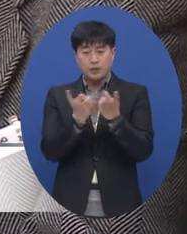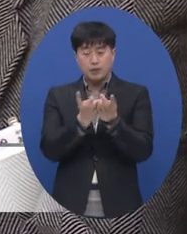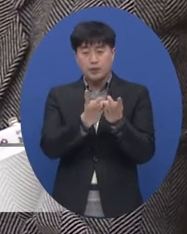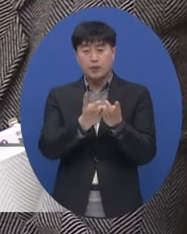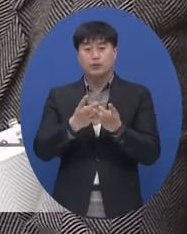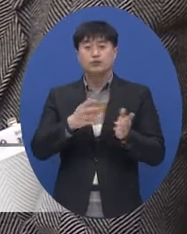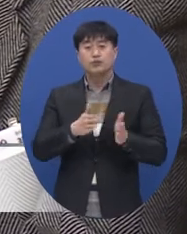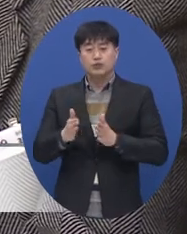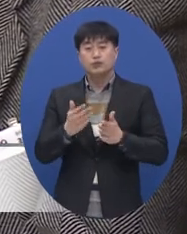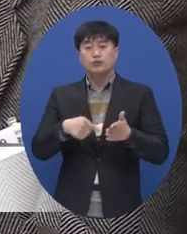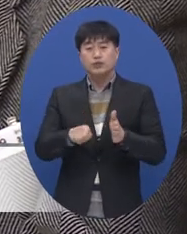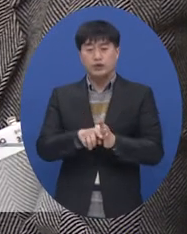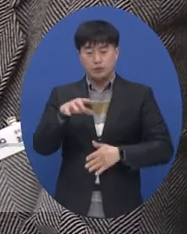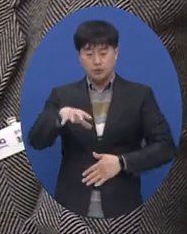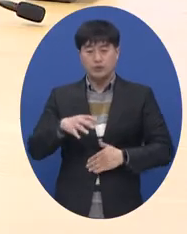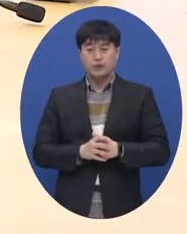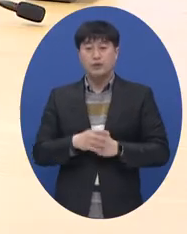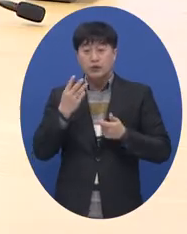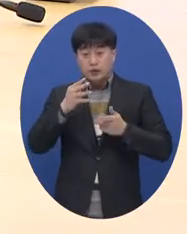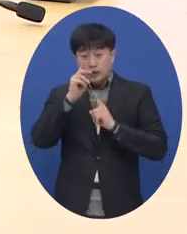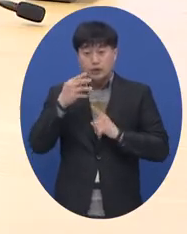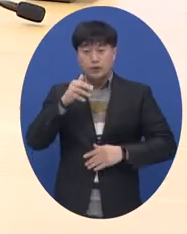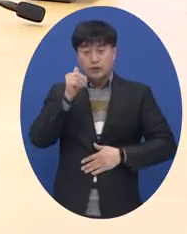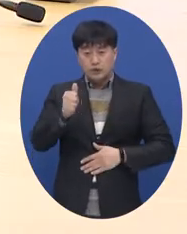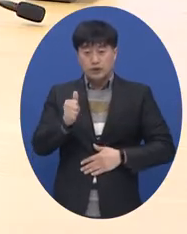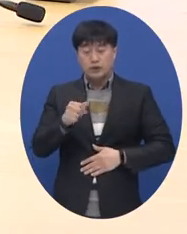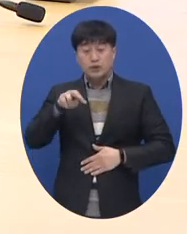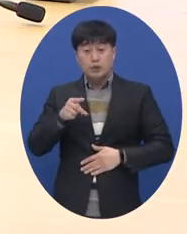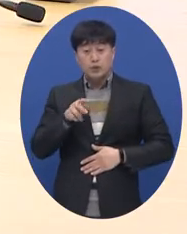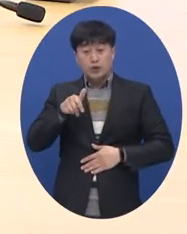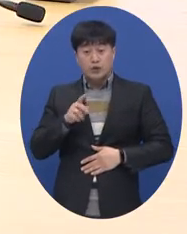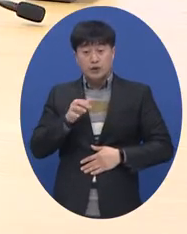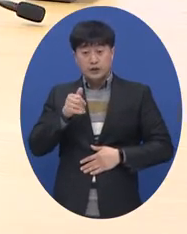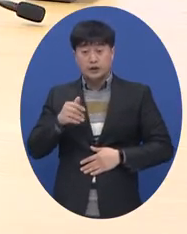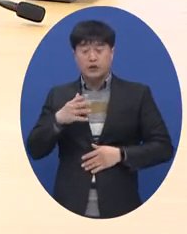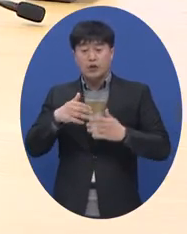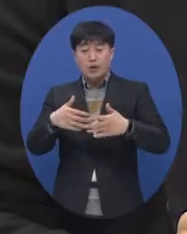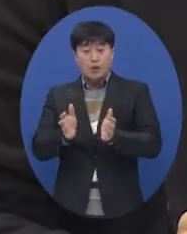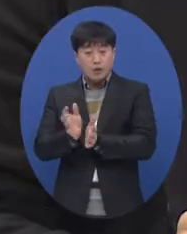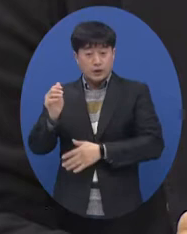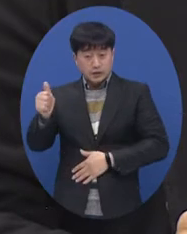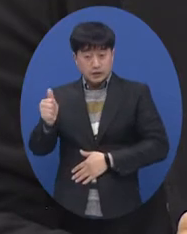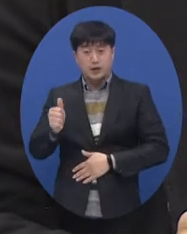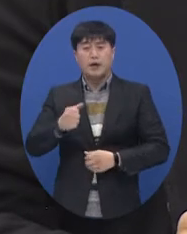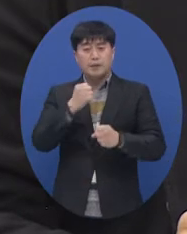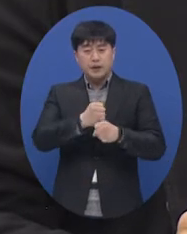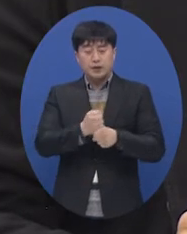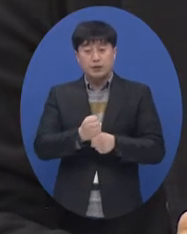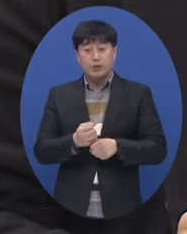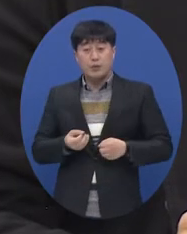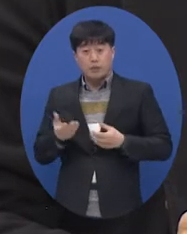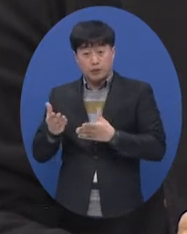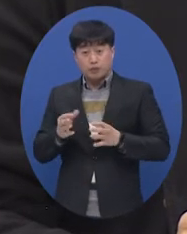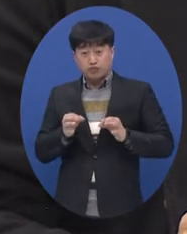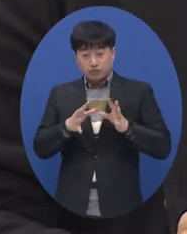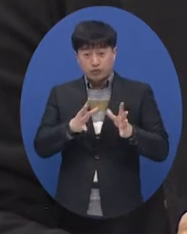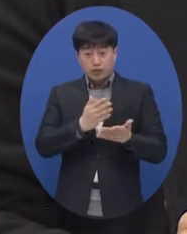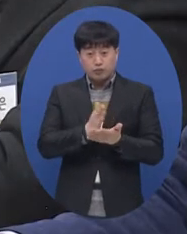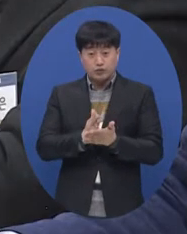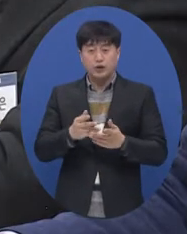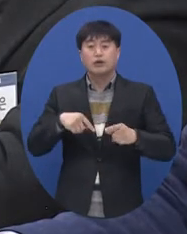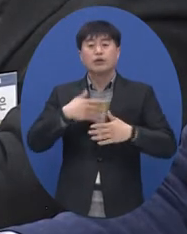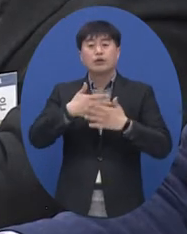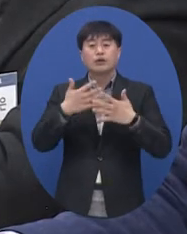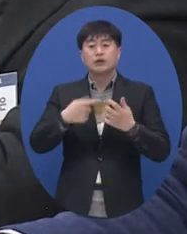발전 방안을 찾기 위해 마련한 자리입니다. 이재명 경기도지사와 송경희 경기콘텐츠진흥원장을 비롯해 제작과 연출, 배급 투자